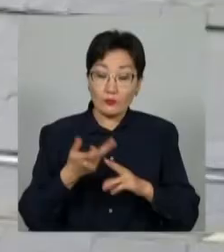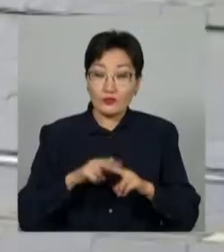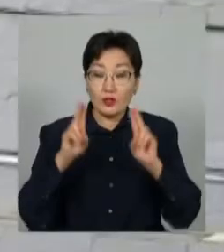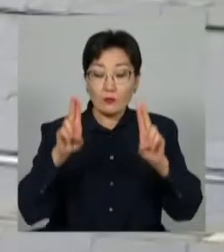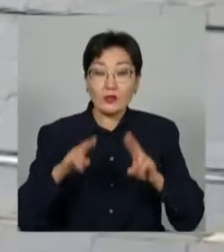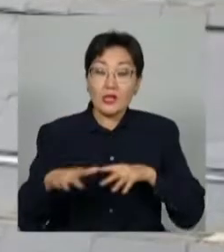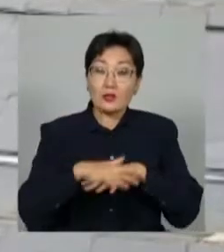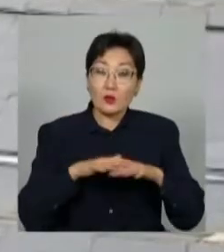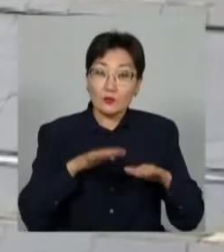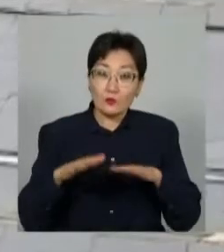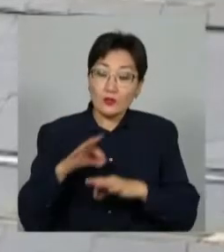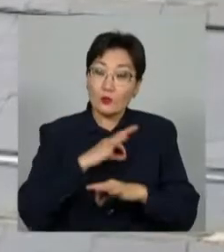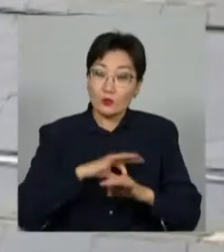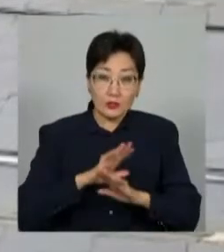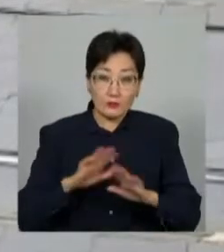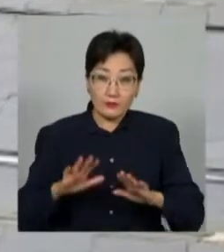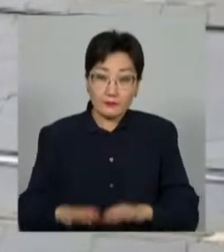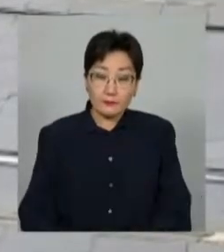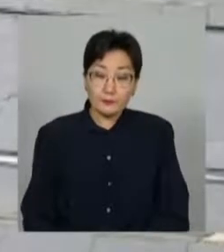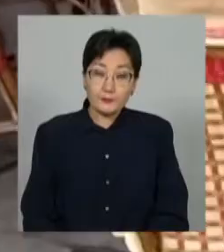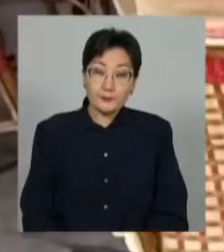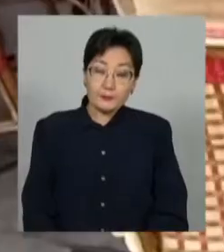ереже қоғамдық орындарда қолданылмайды.